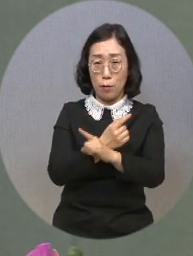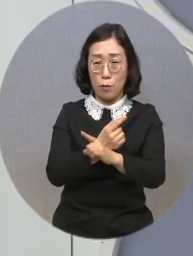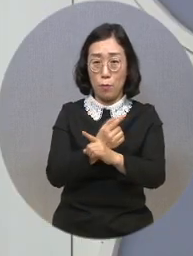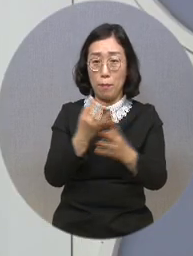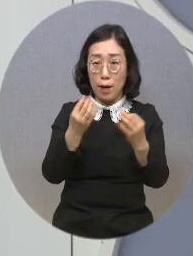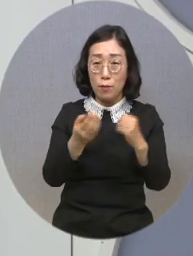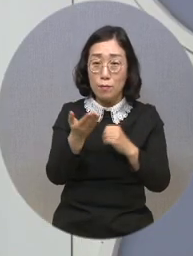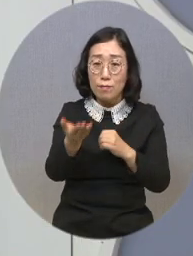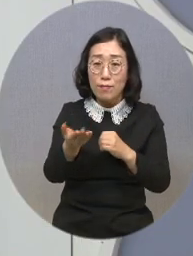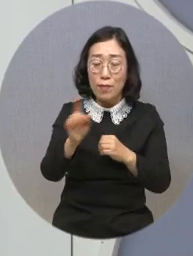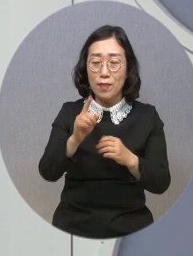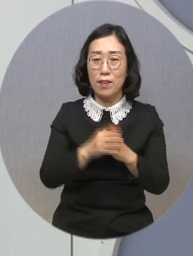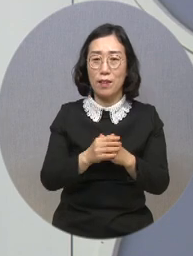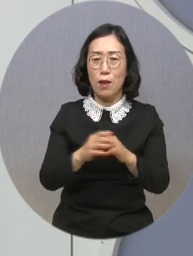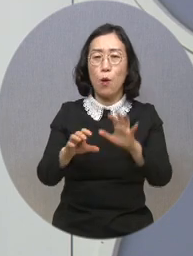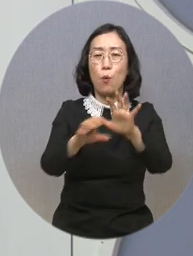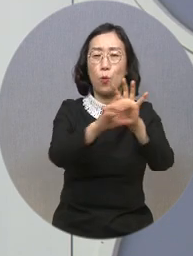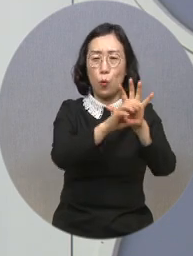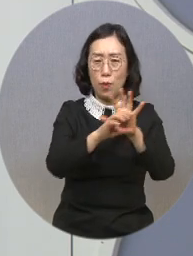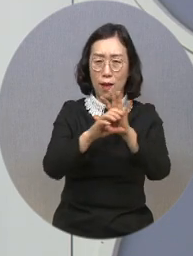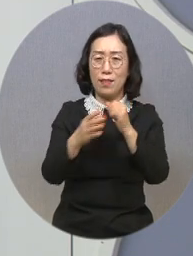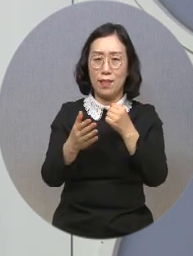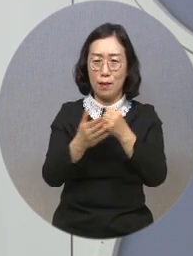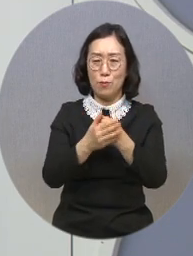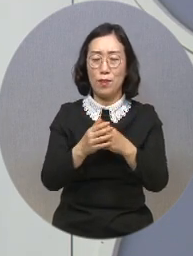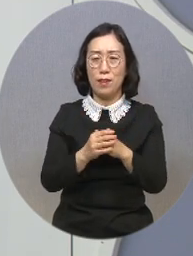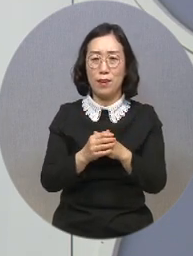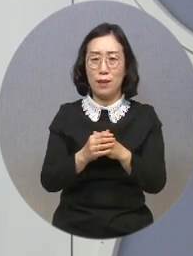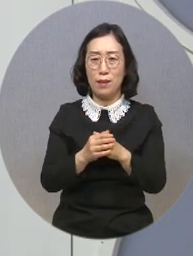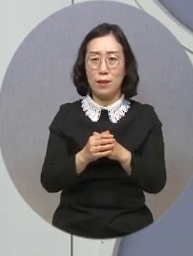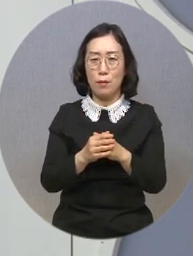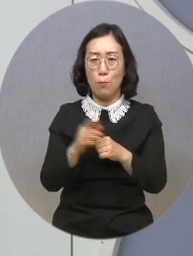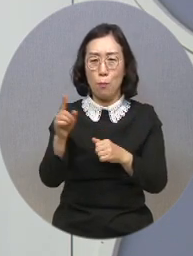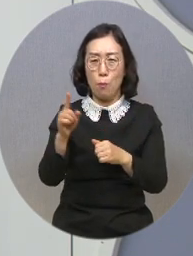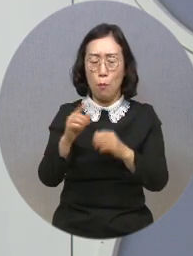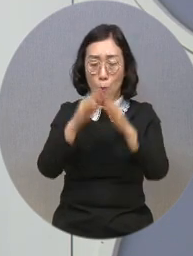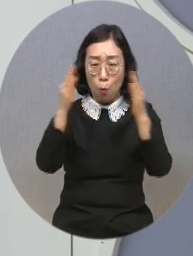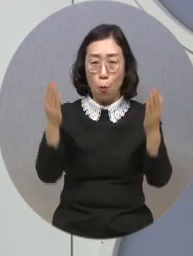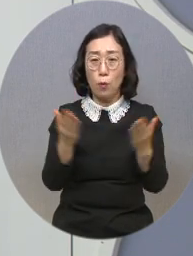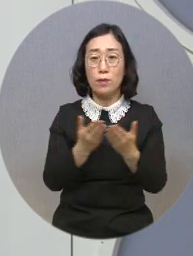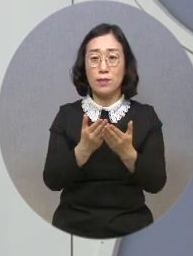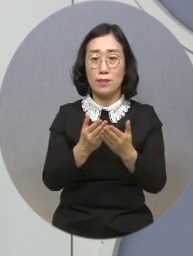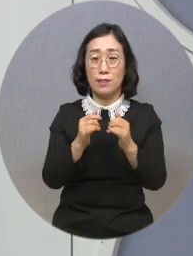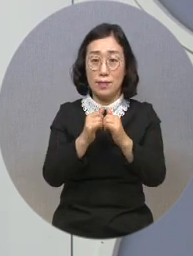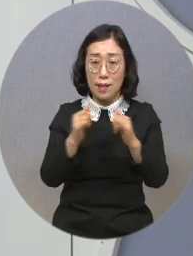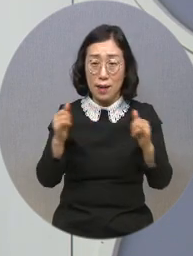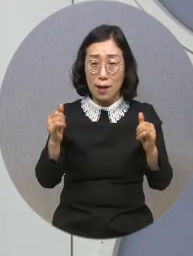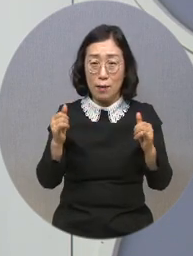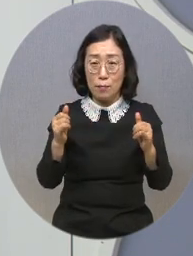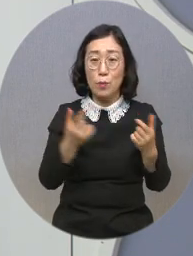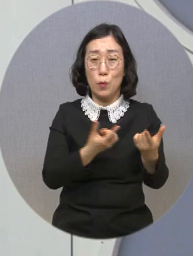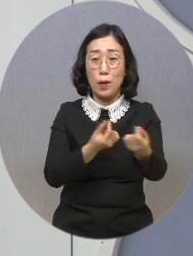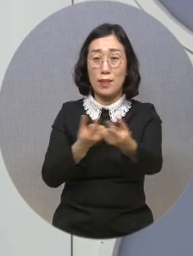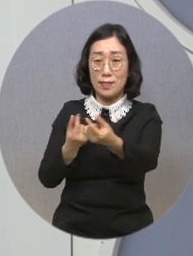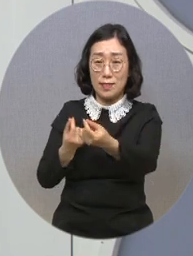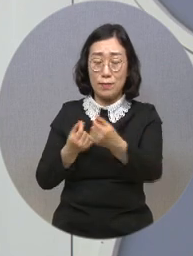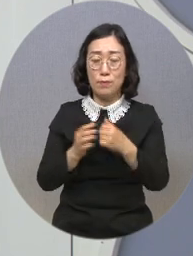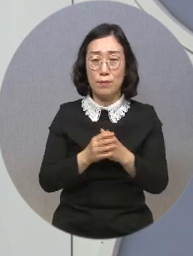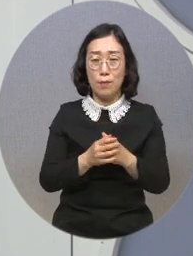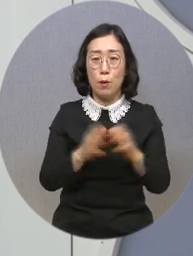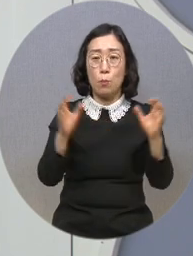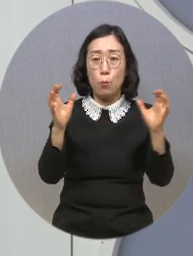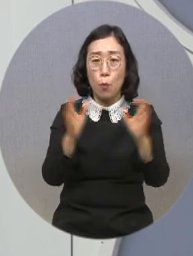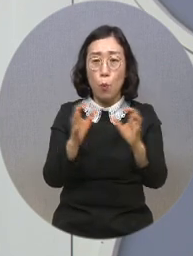지내셨어요? 네, 코로나 때문에 모든 국민들도 마찬가지시지만